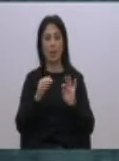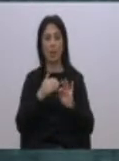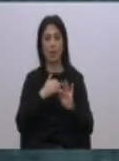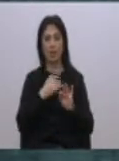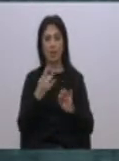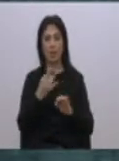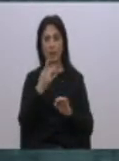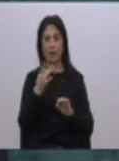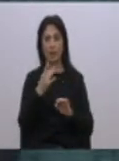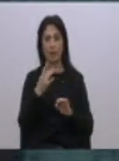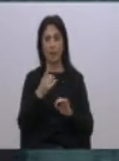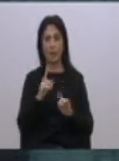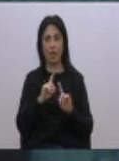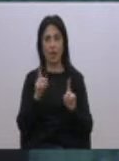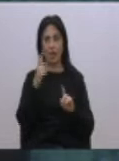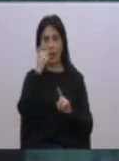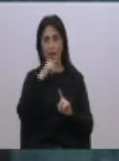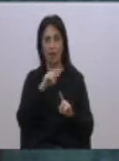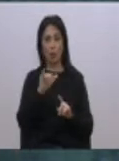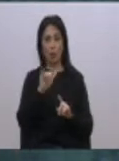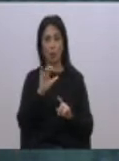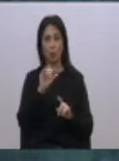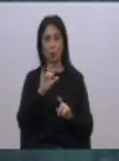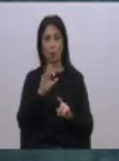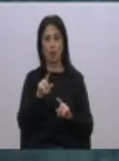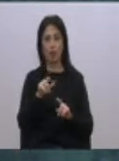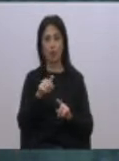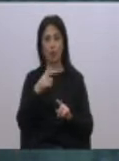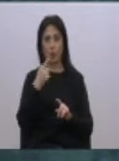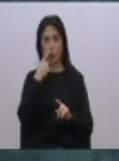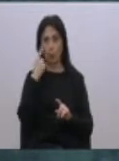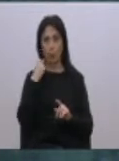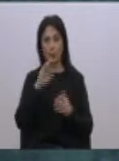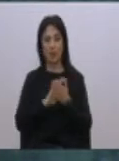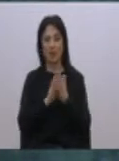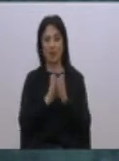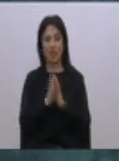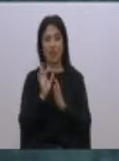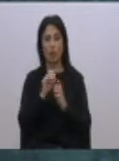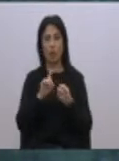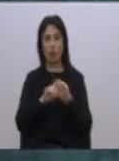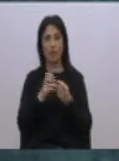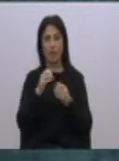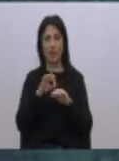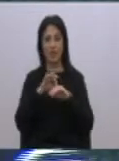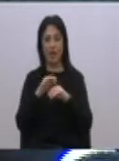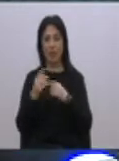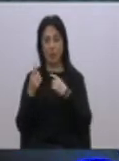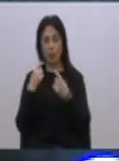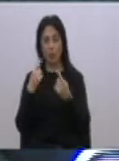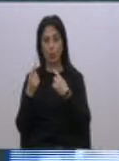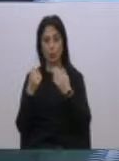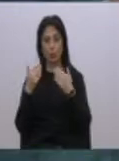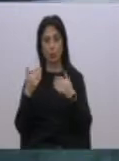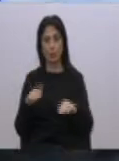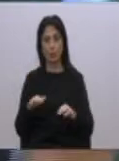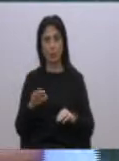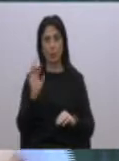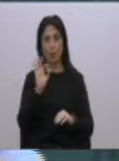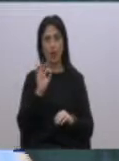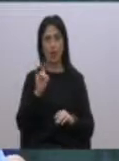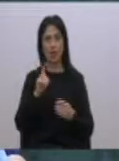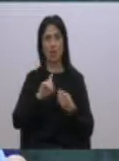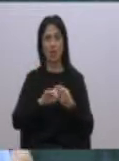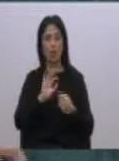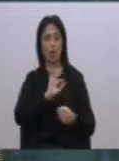de aici. Baton David Tuspașos mi-am arătat că am adevărat dacă au șirete. Te fac de gaiere consultația. La ce